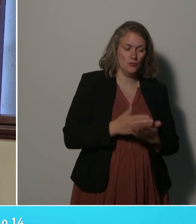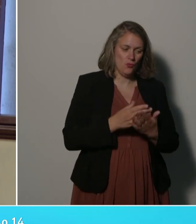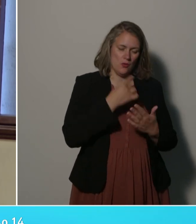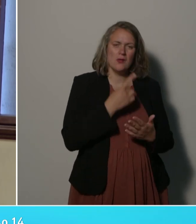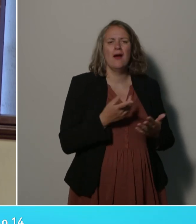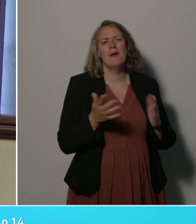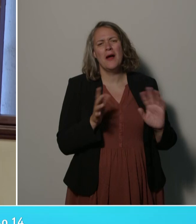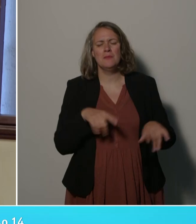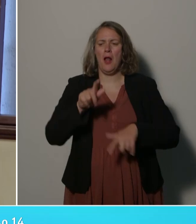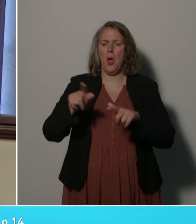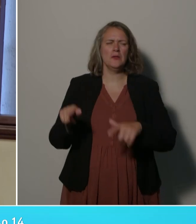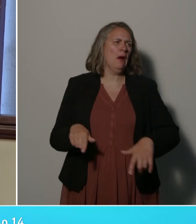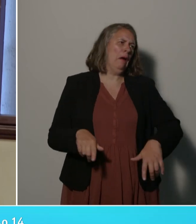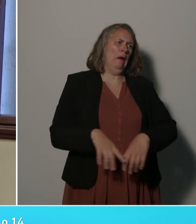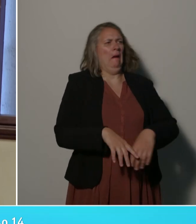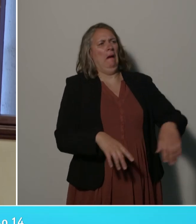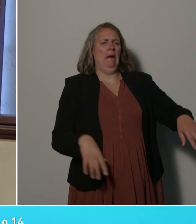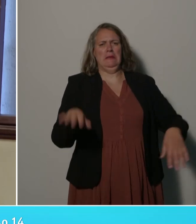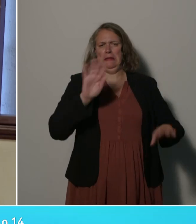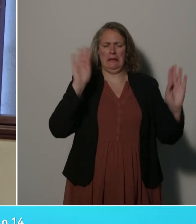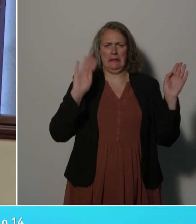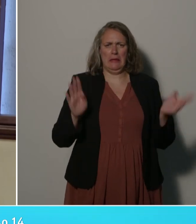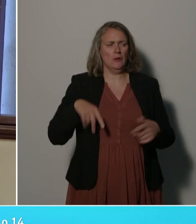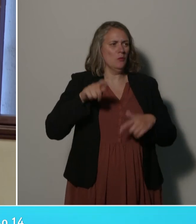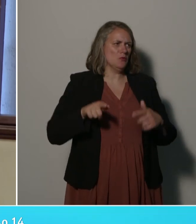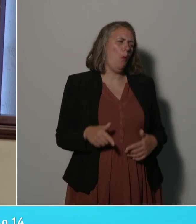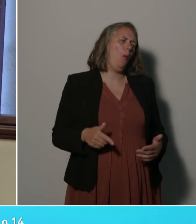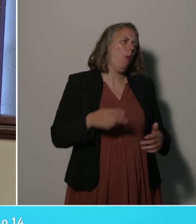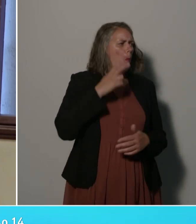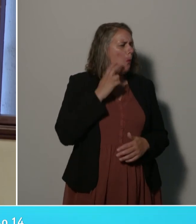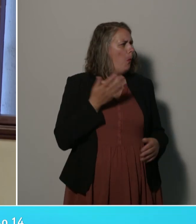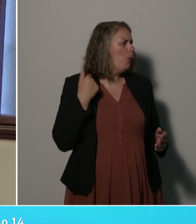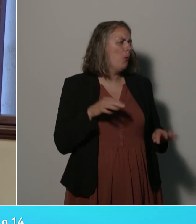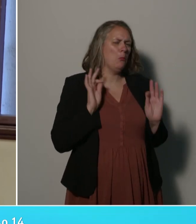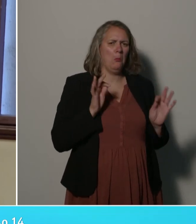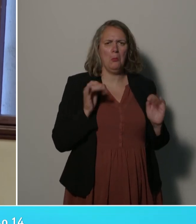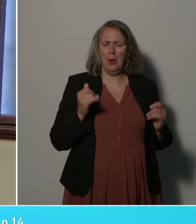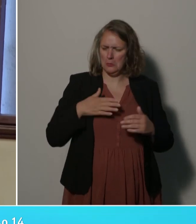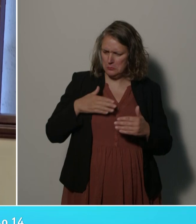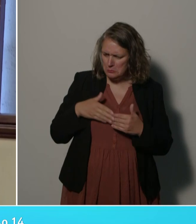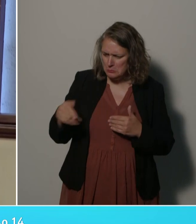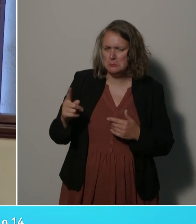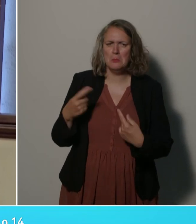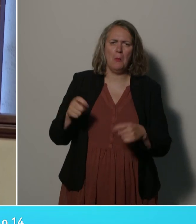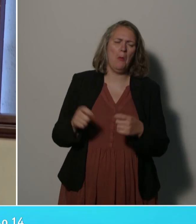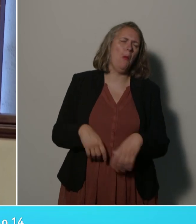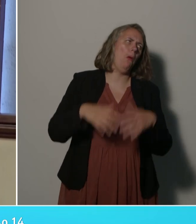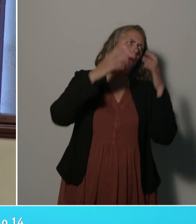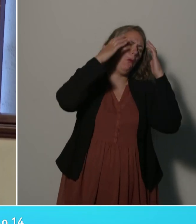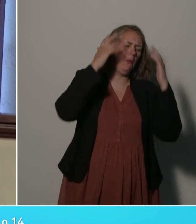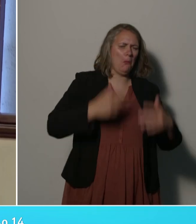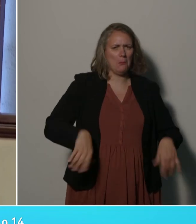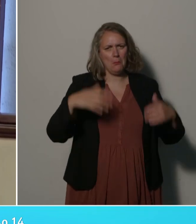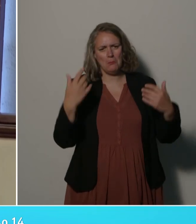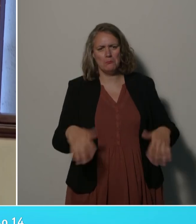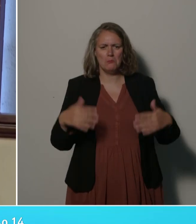manchmal auf Mentalitäten oder Menschen logischerweise, die sagen, ja, warum jetzt vor meiner Haustür? Und auch da gibt es ja